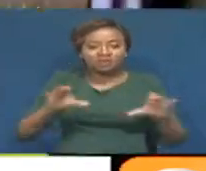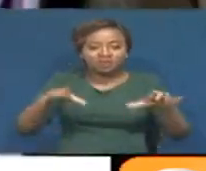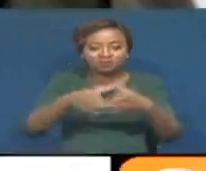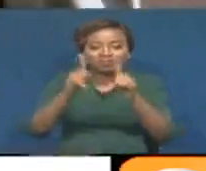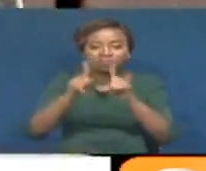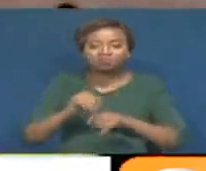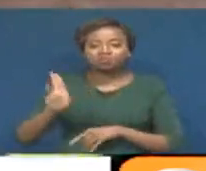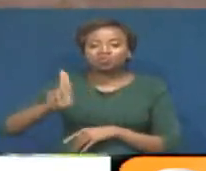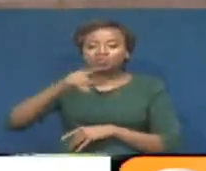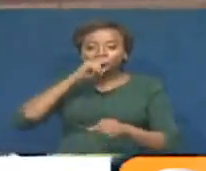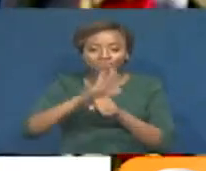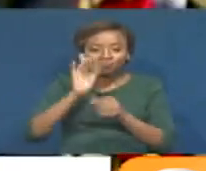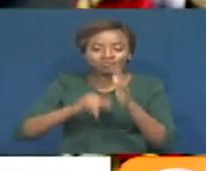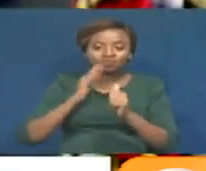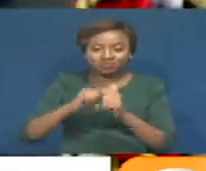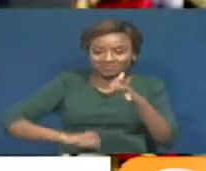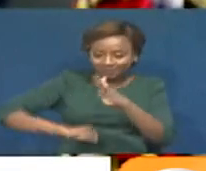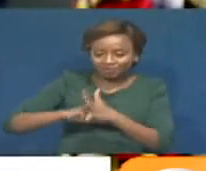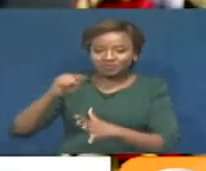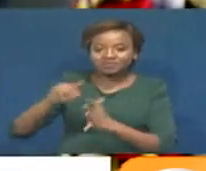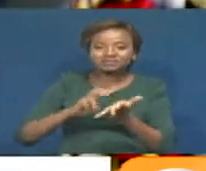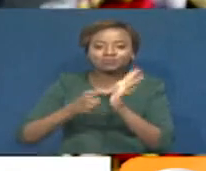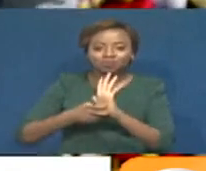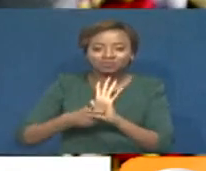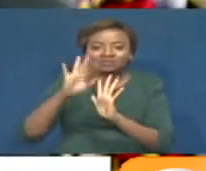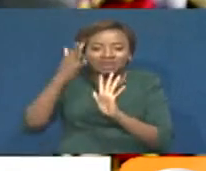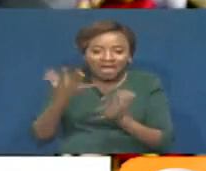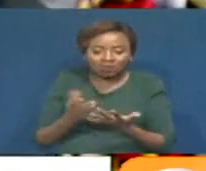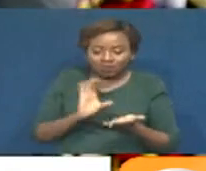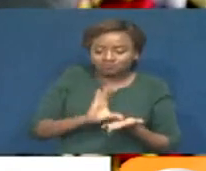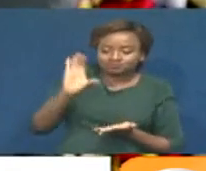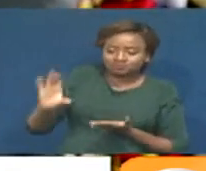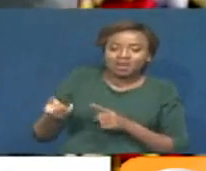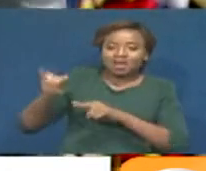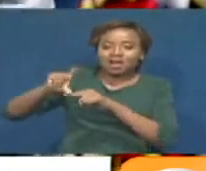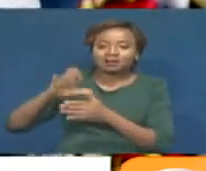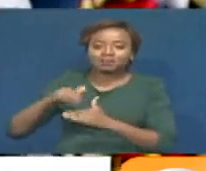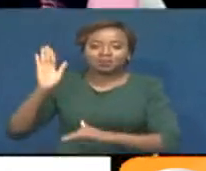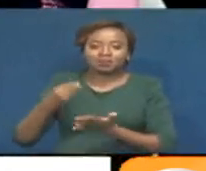Rais ameahidi kupiga jeki mpango huo kwa kuongezea pesa za serikali.